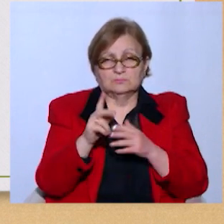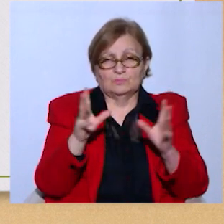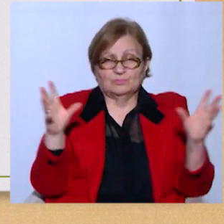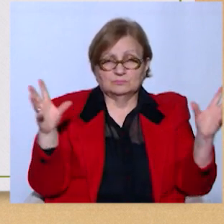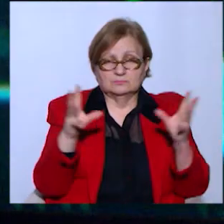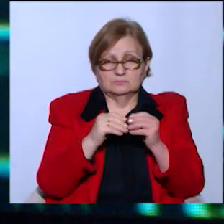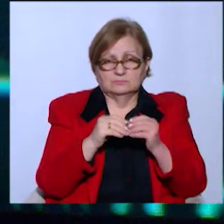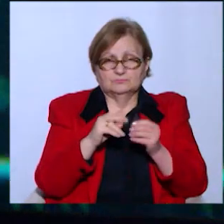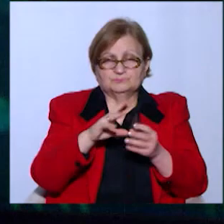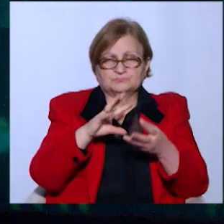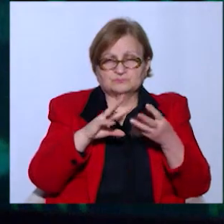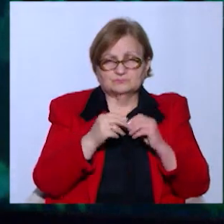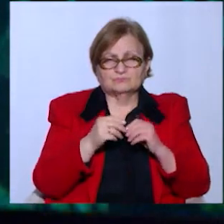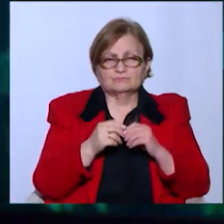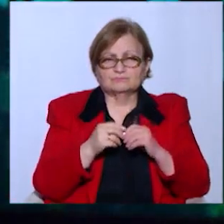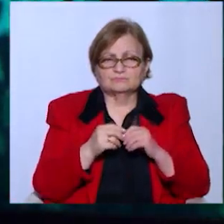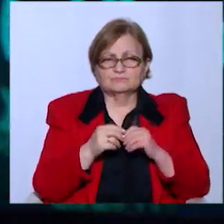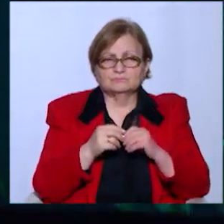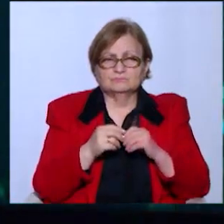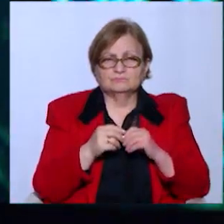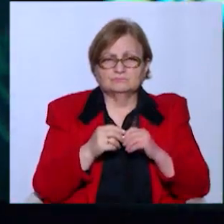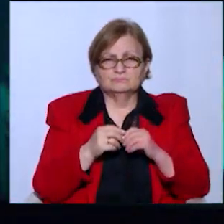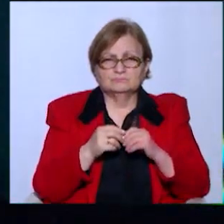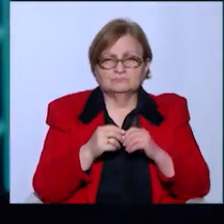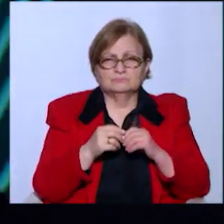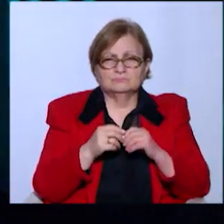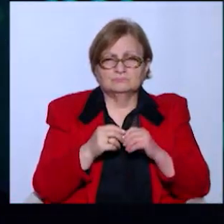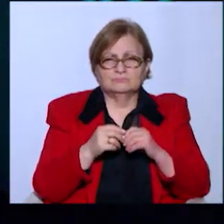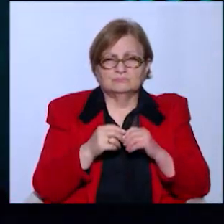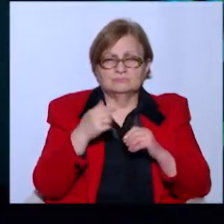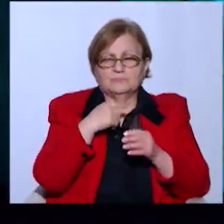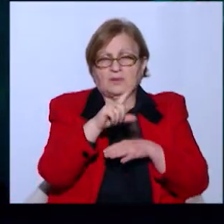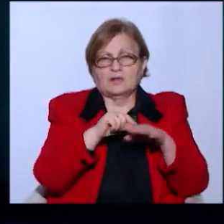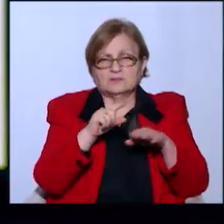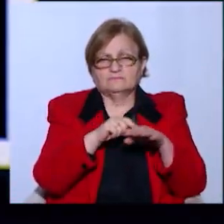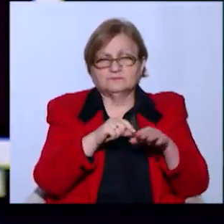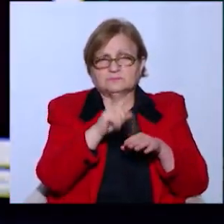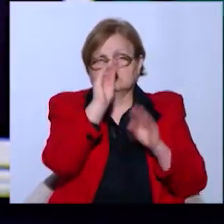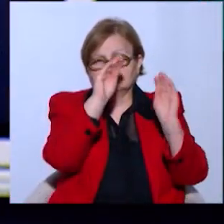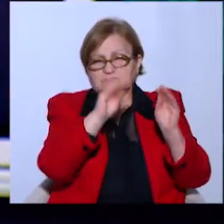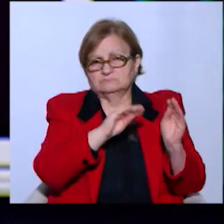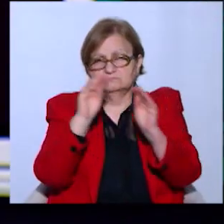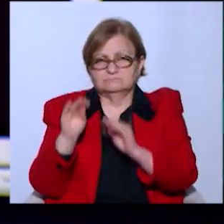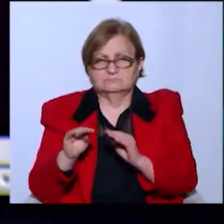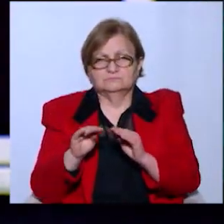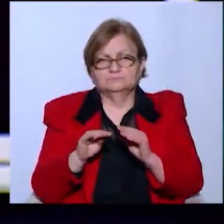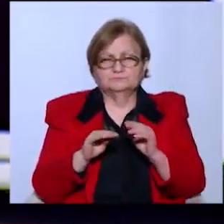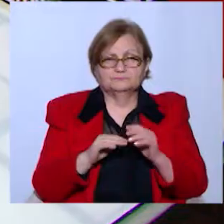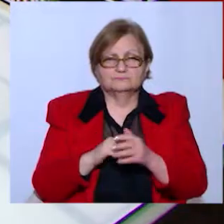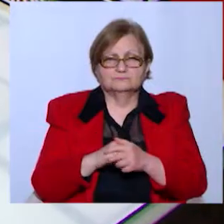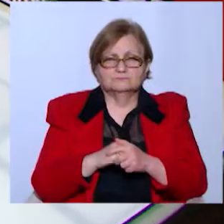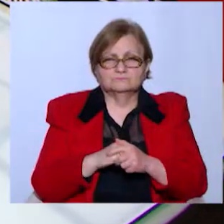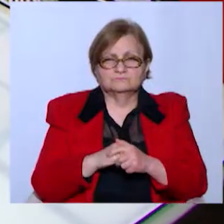ერთად შევკრიბოთ, აი ესეთნაირად დავიგებთ. მოდი ამ მონაცემებს გადავწერ ახლა დაფაზე, მაშასადამე